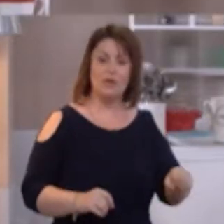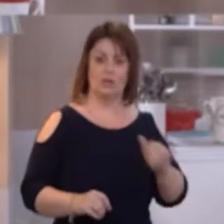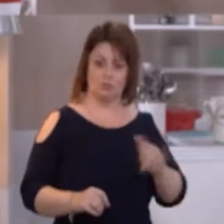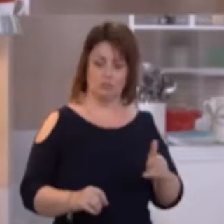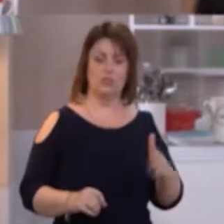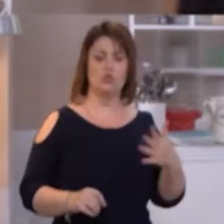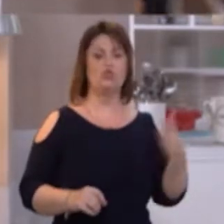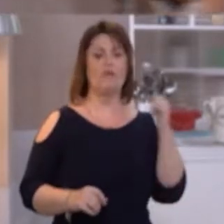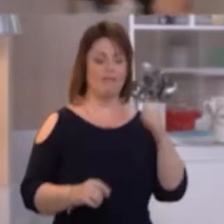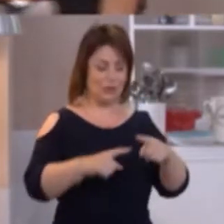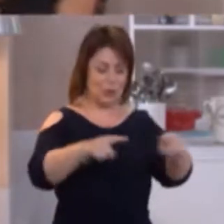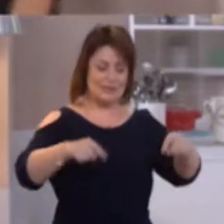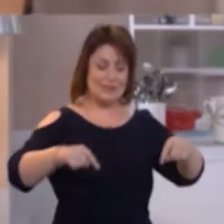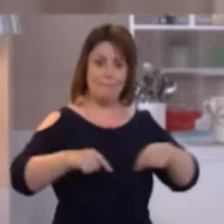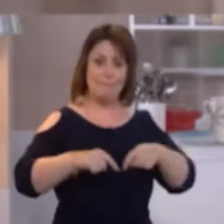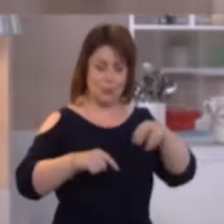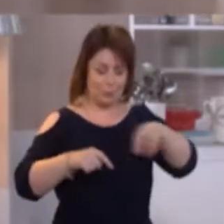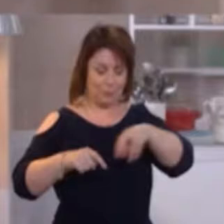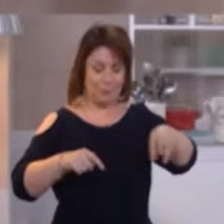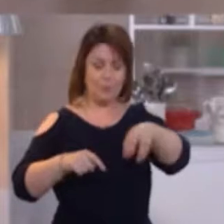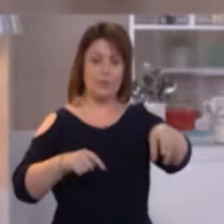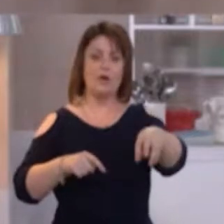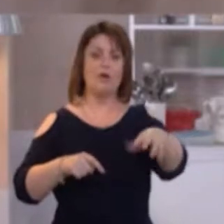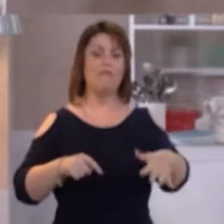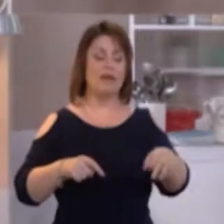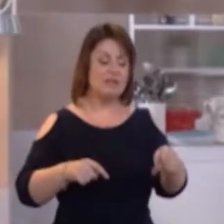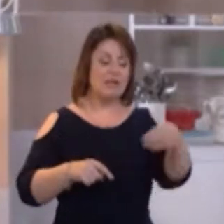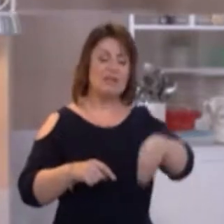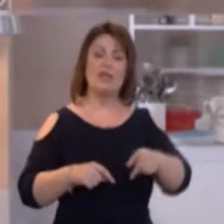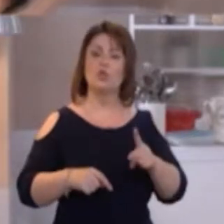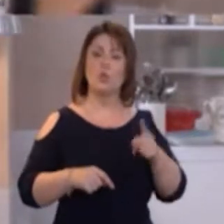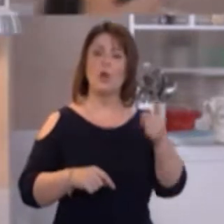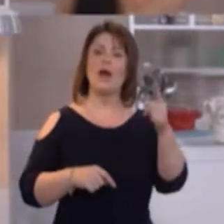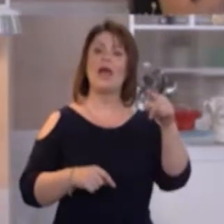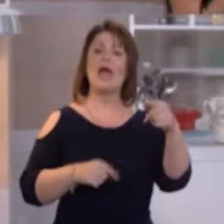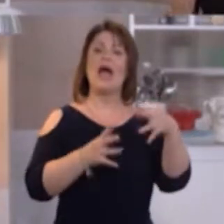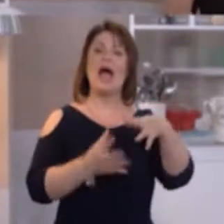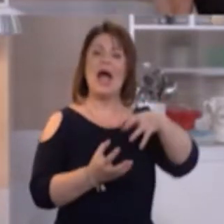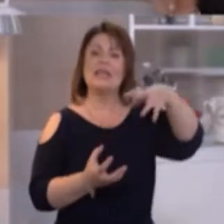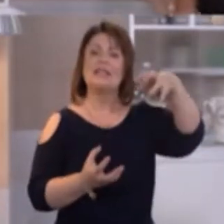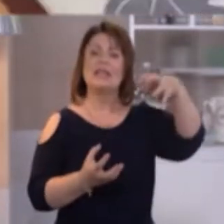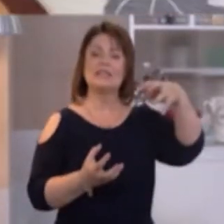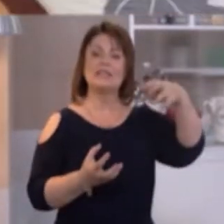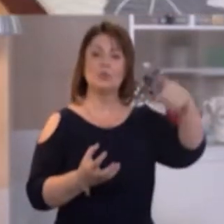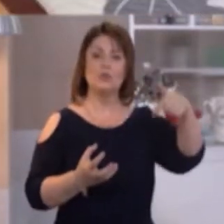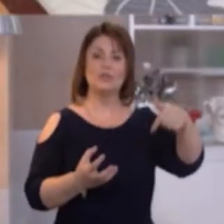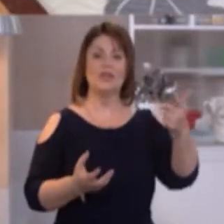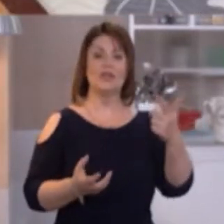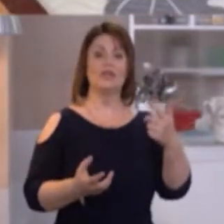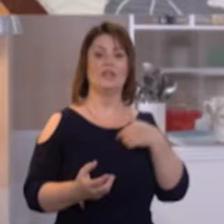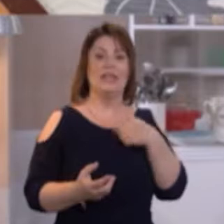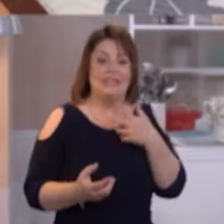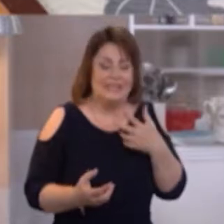realizzati su uno stampino da Savarenne. Questi, quelli che ti dicevo, sono realizzati con un succo d'ananas. Piccolo starnuto fuori onda.